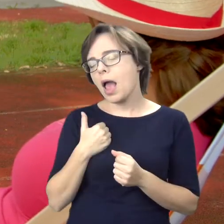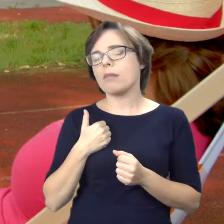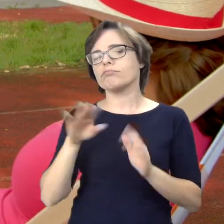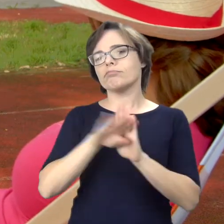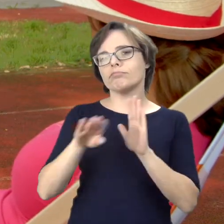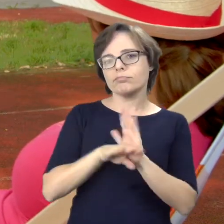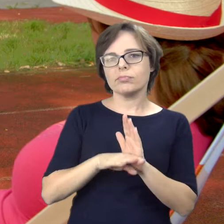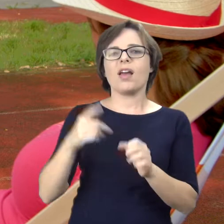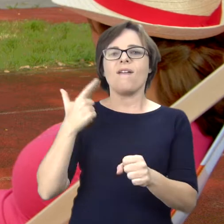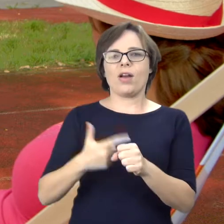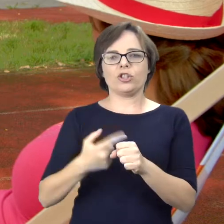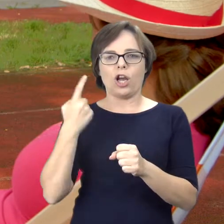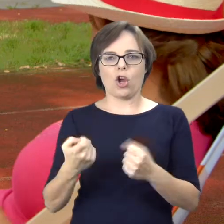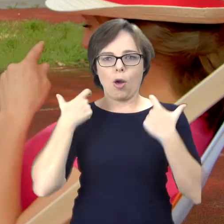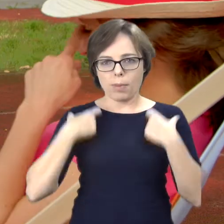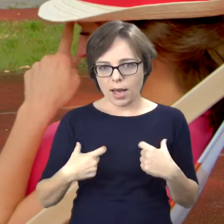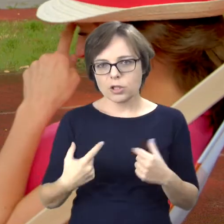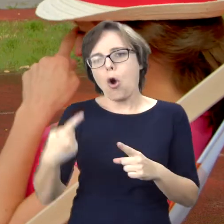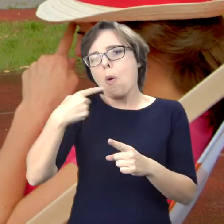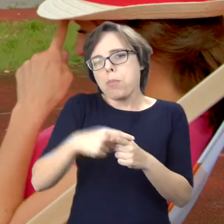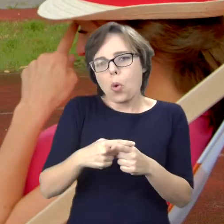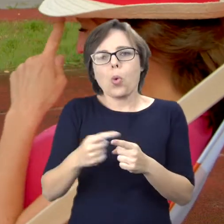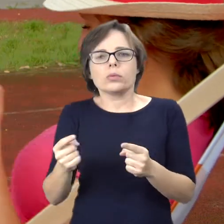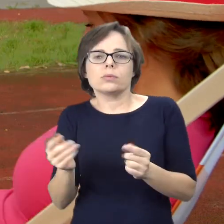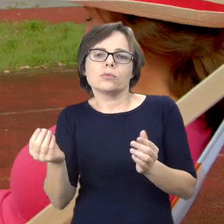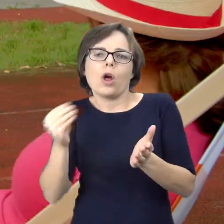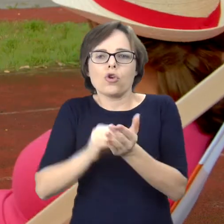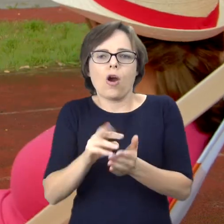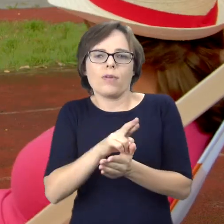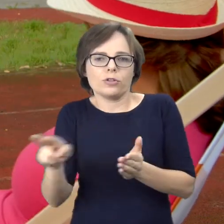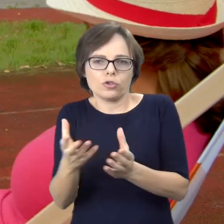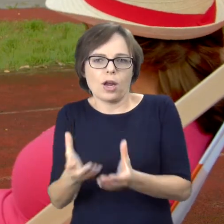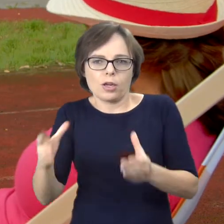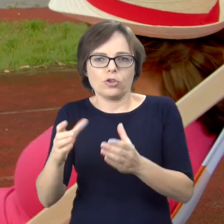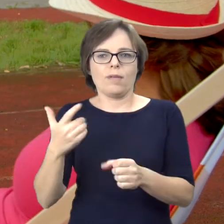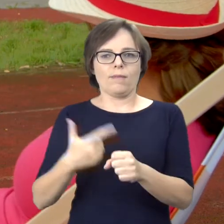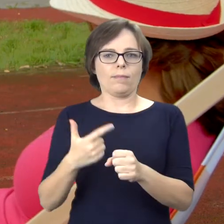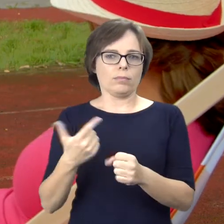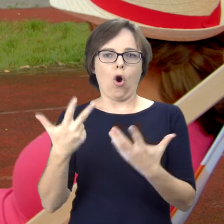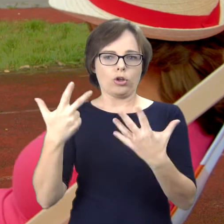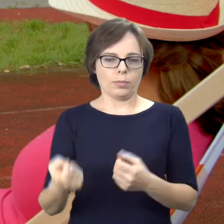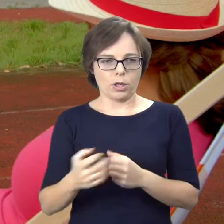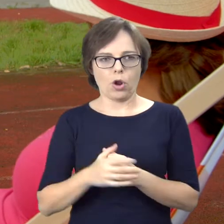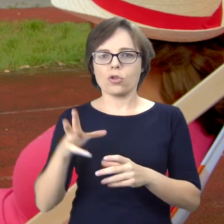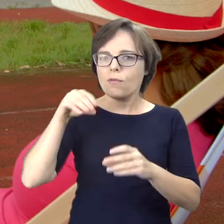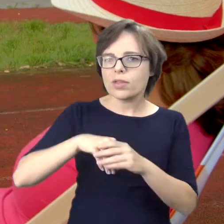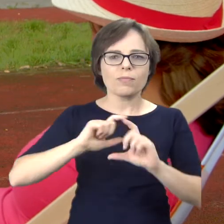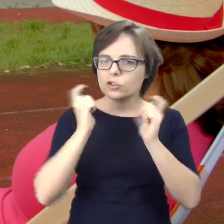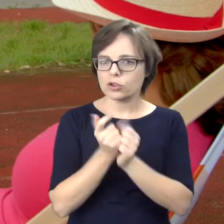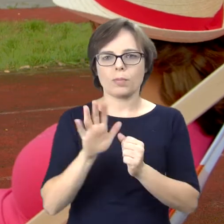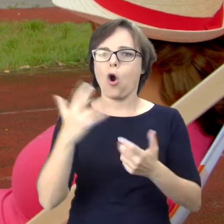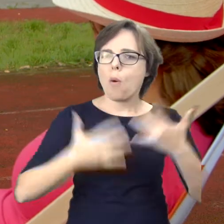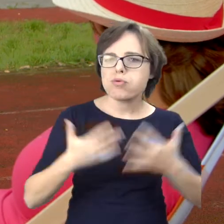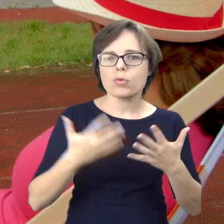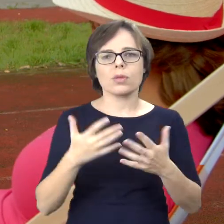plecakiem, bo tak kupowałem bilety, plus z podręcznym, który miał mniej więcej 7 kilo. Nie? Ja zapakowałem w to komputer, aparat, cały sprzęt do prowadzenia firmy, do wszystkiego,